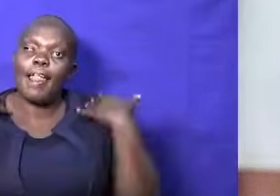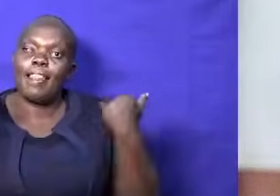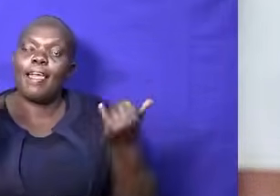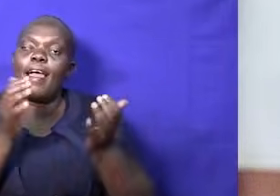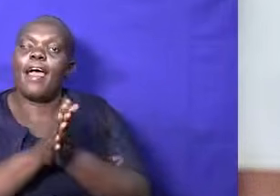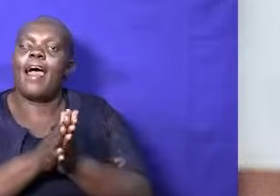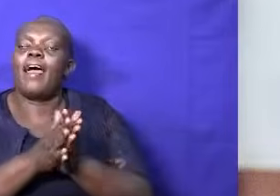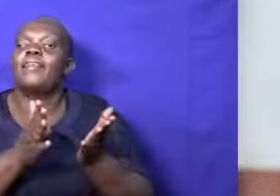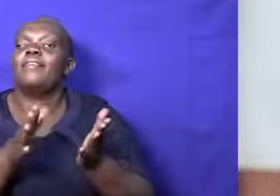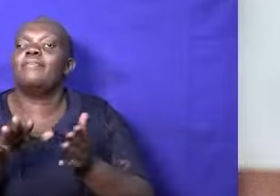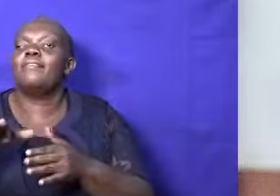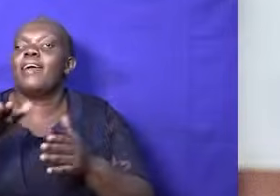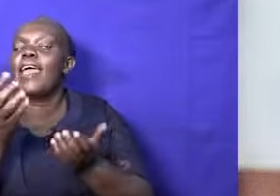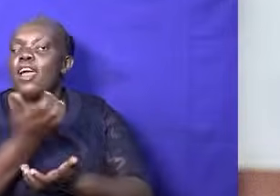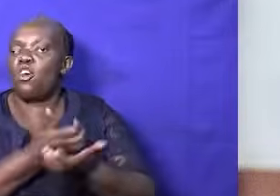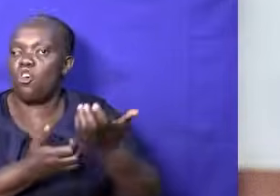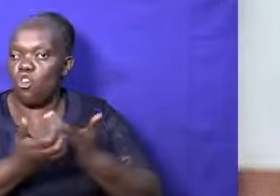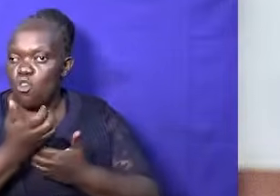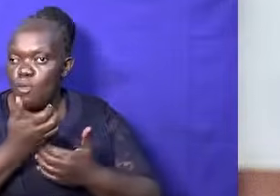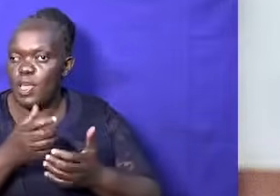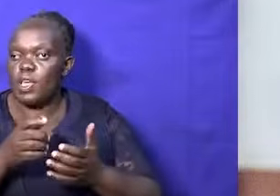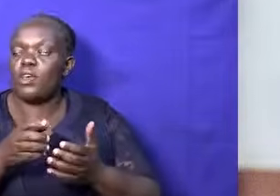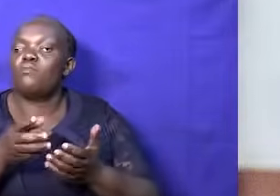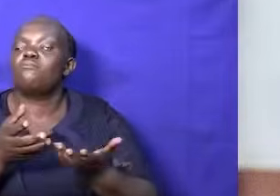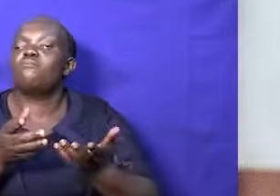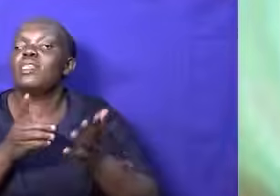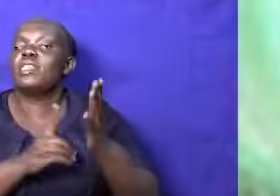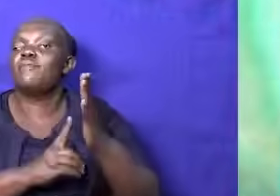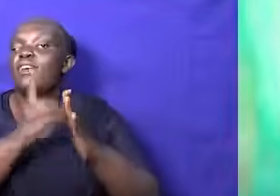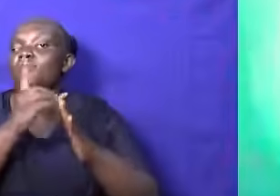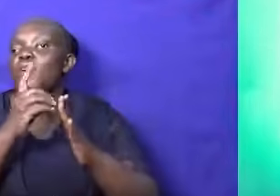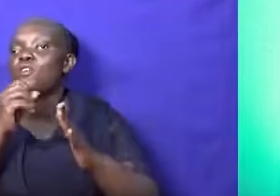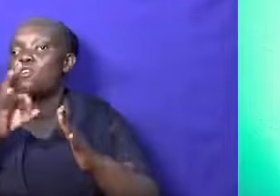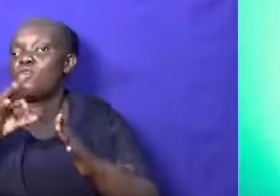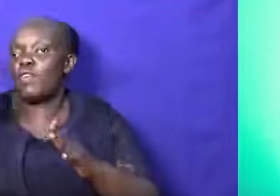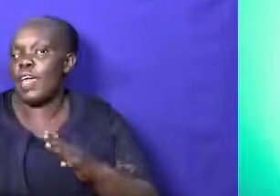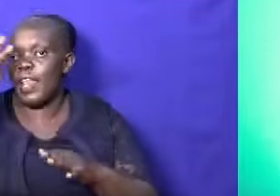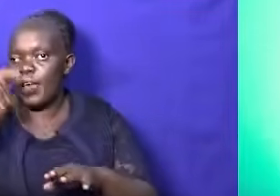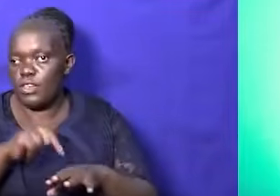afya pamoja na uchumi wa bahari ili kuimarisha maendeleo ya taifa.